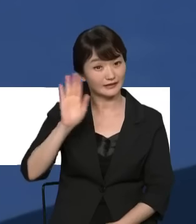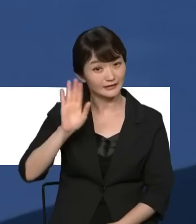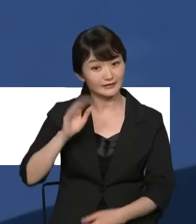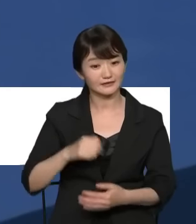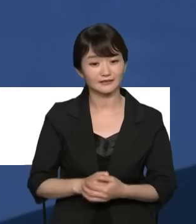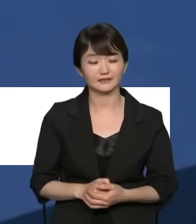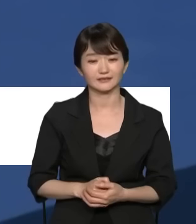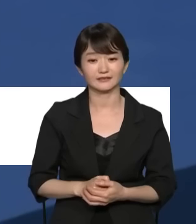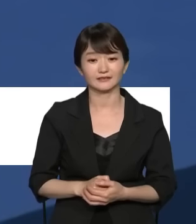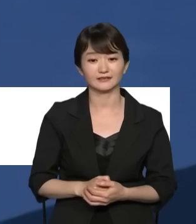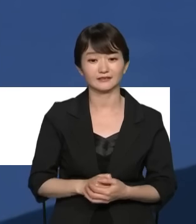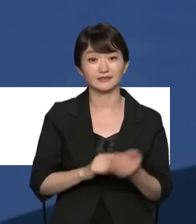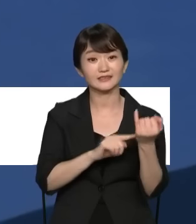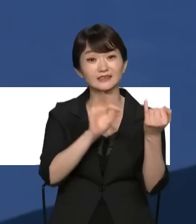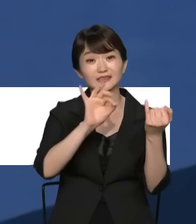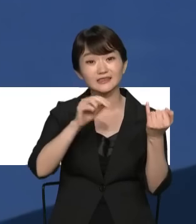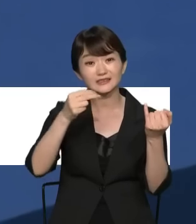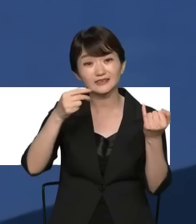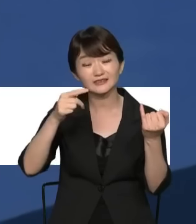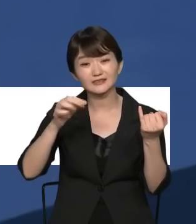안녕이 드앙